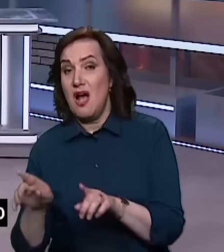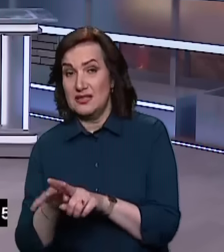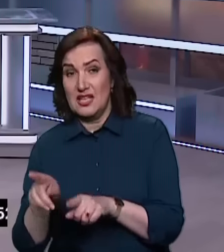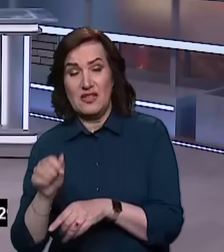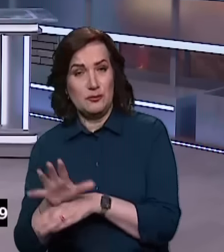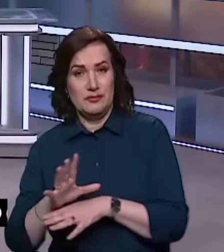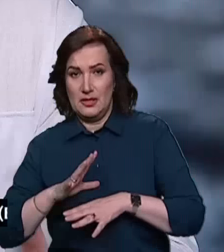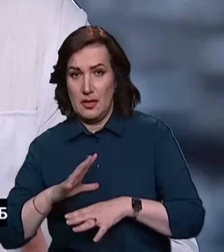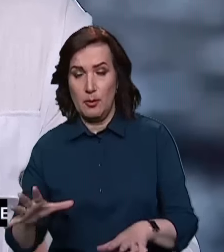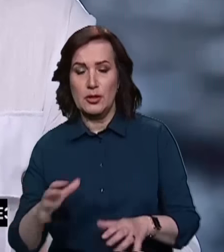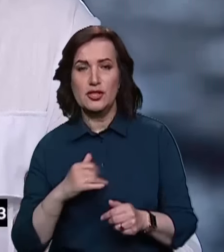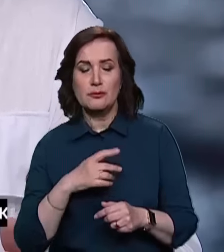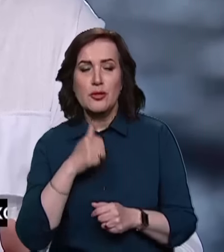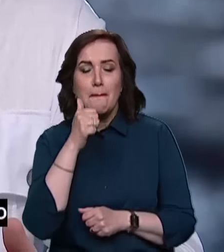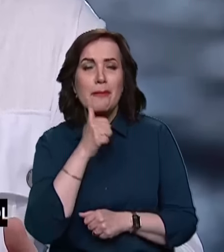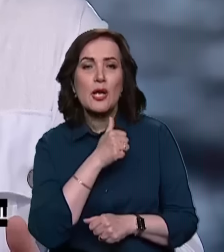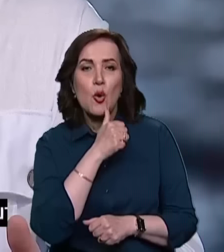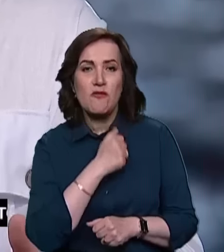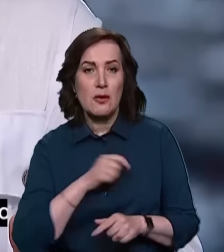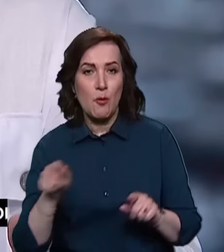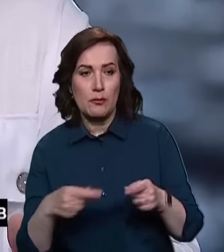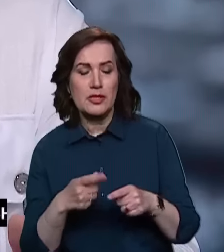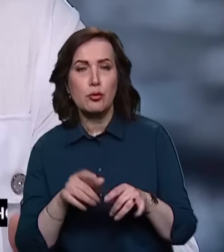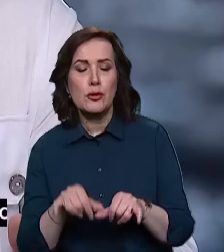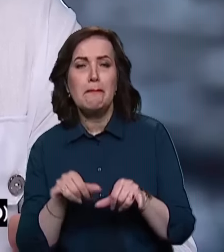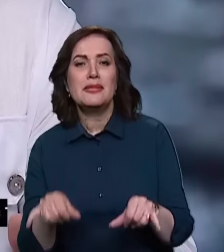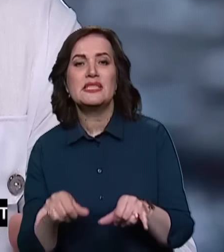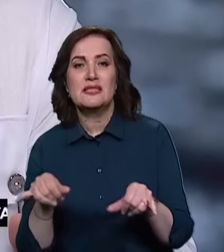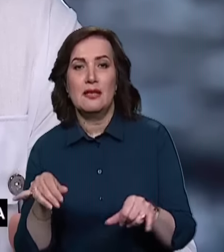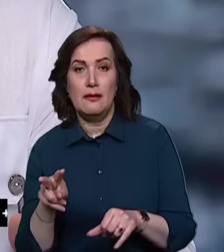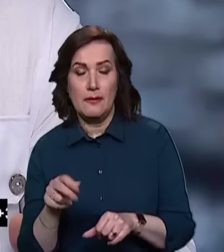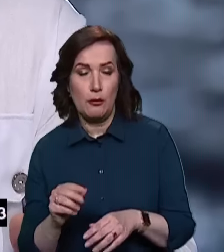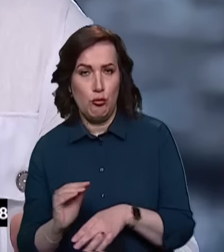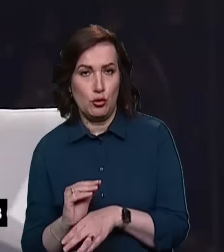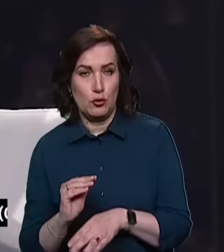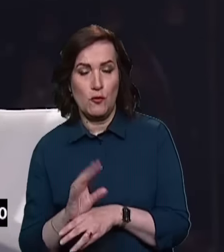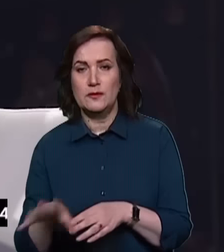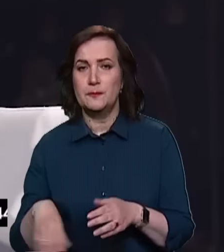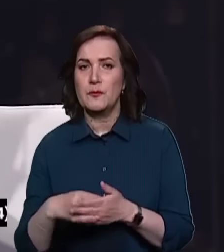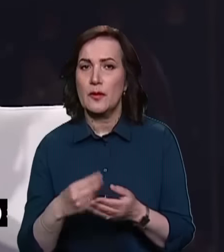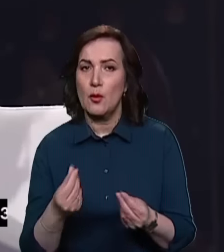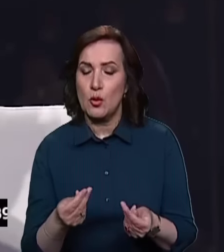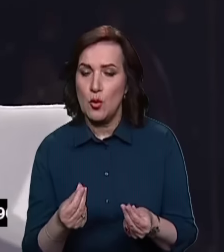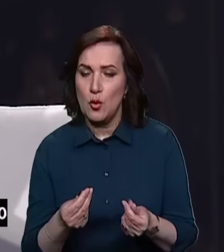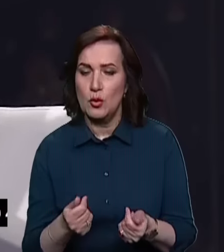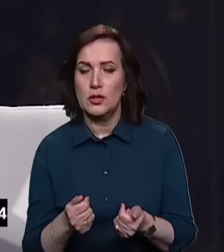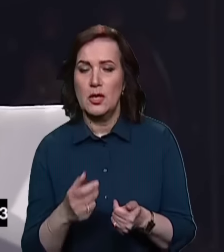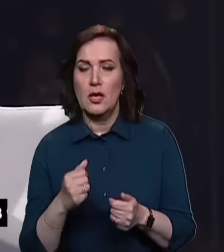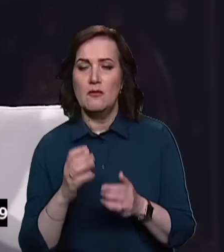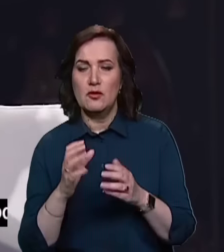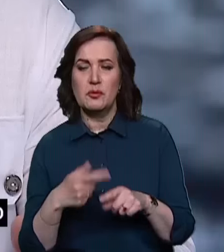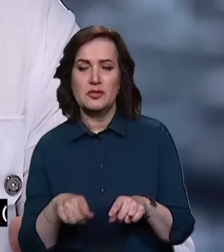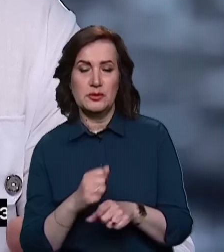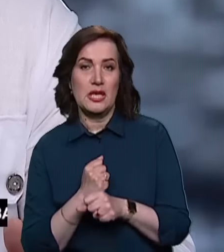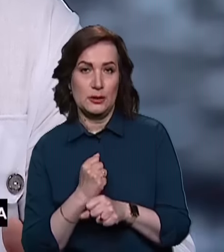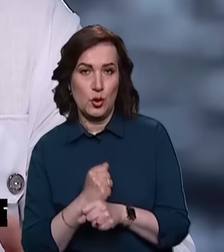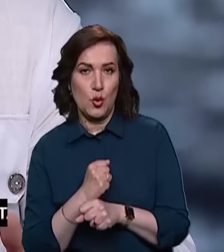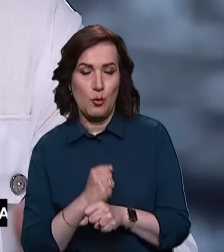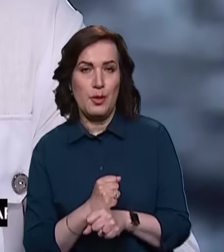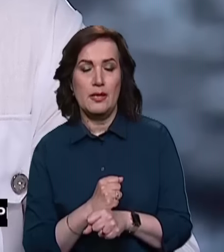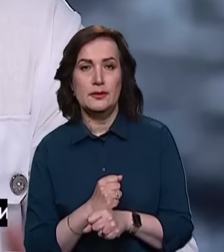Тобто зараз відбуваються заходи прихованої мобілізації, які можуть бути підсилені. Додатково там за рахунок грошей. Вони, в принципі, зараз це і роблять. Тобто